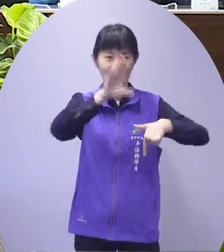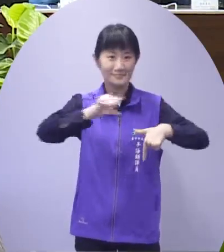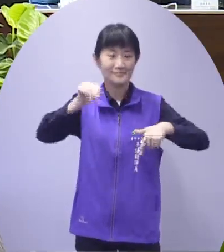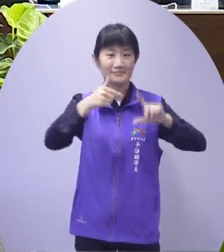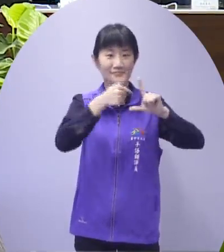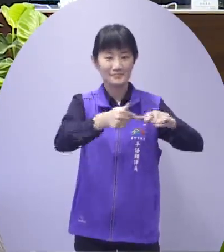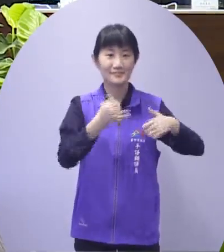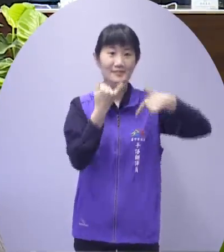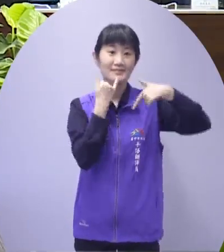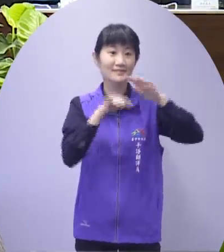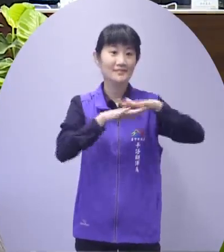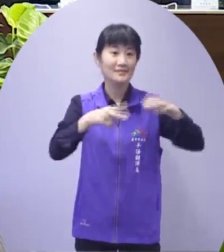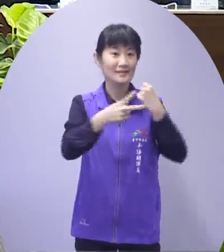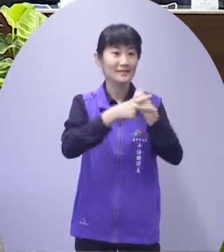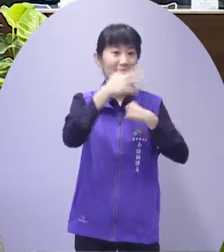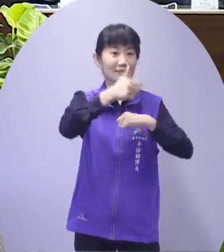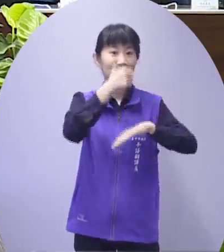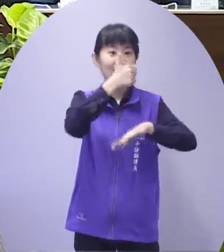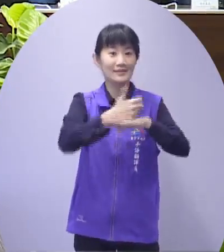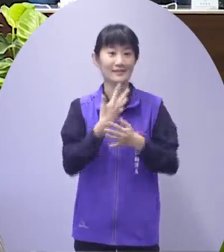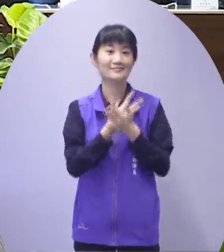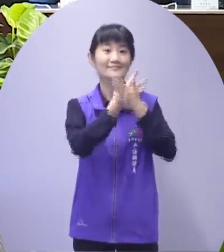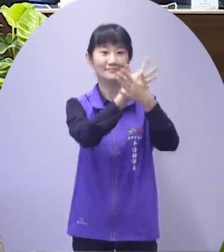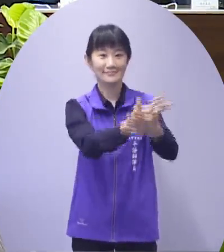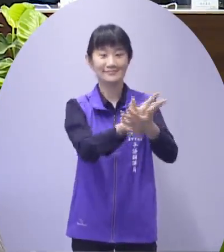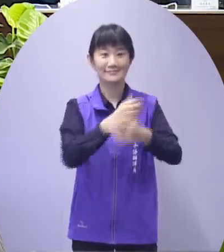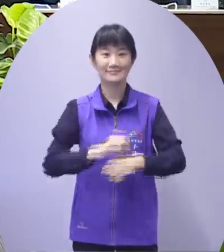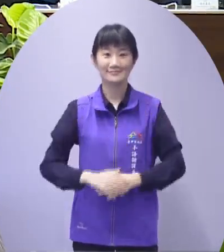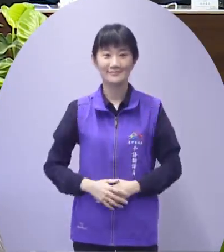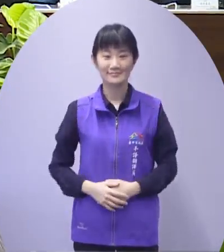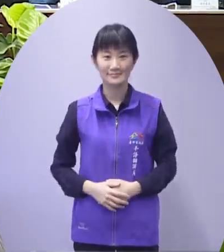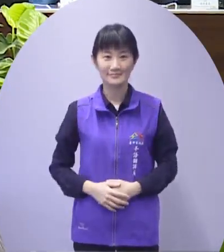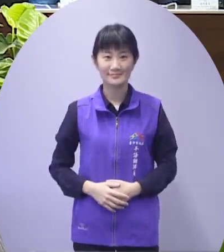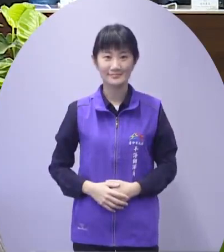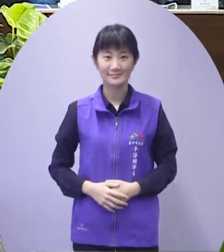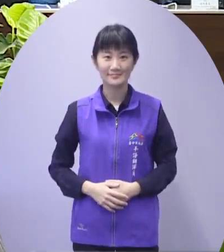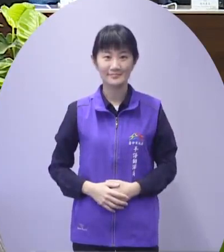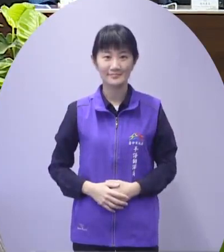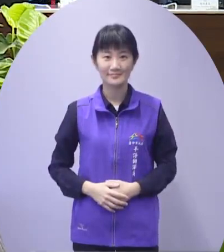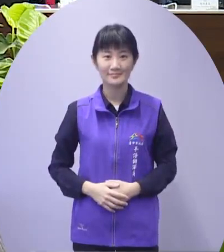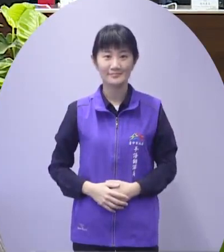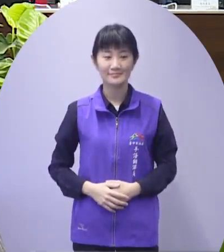里请和堂文林里长上台授奖。